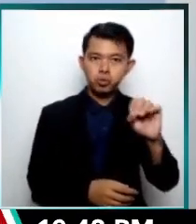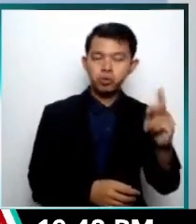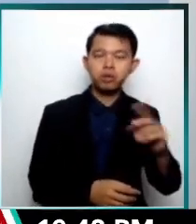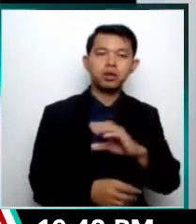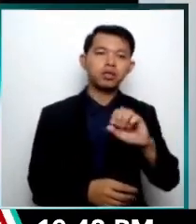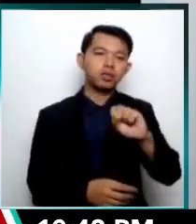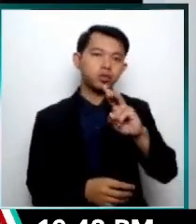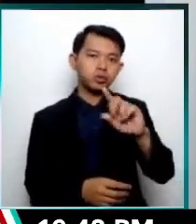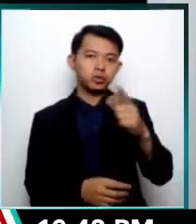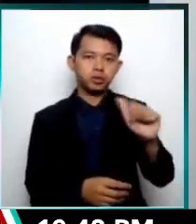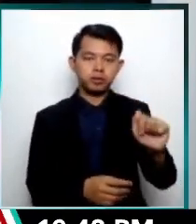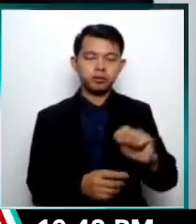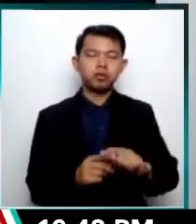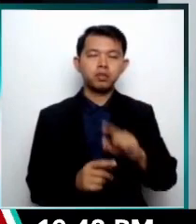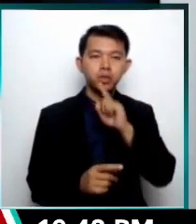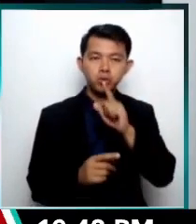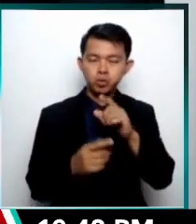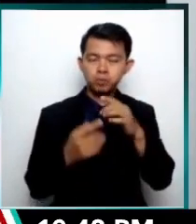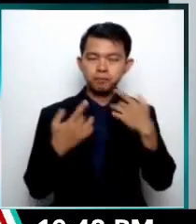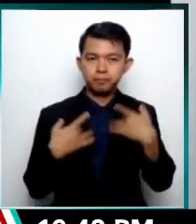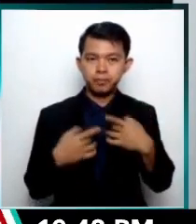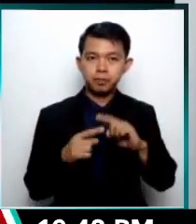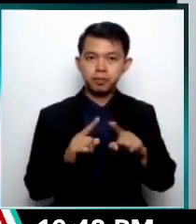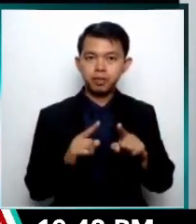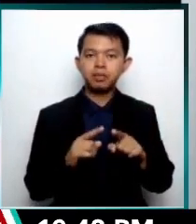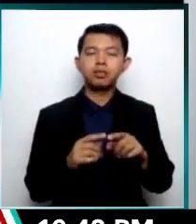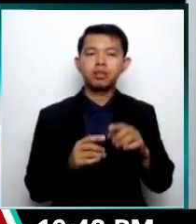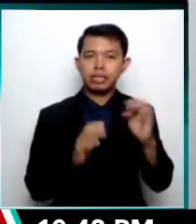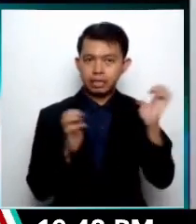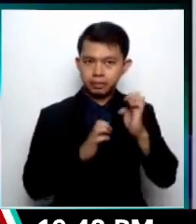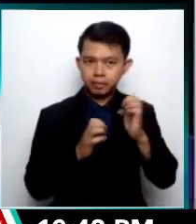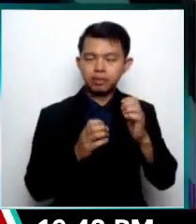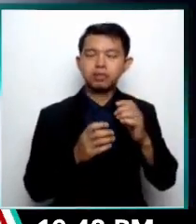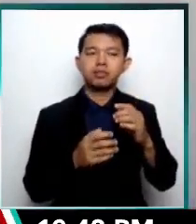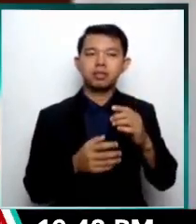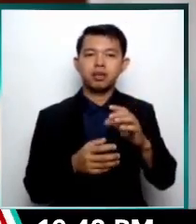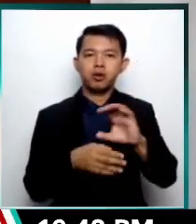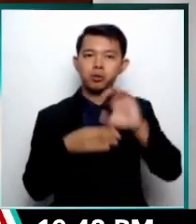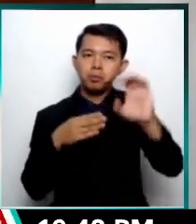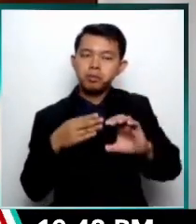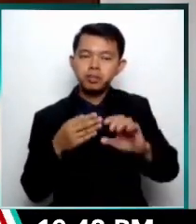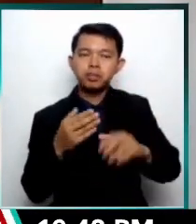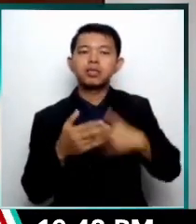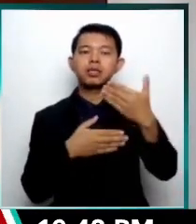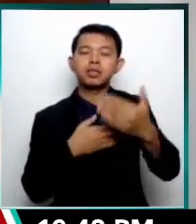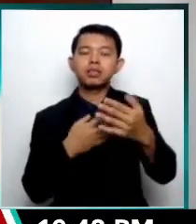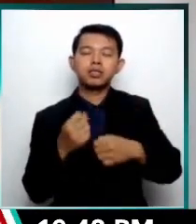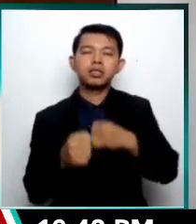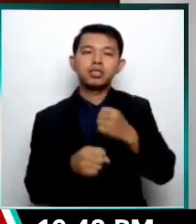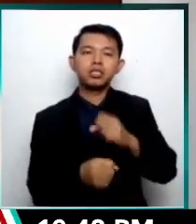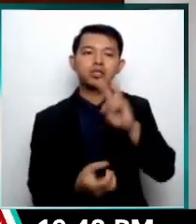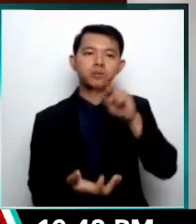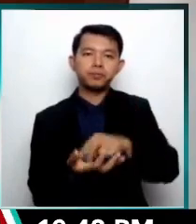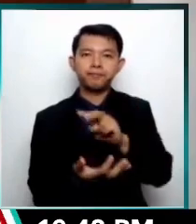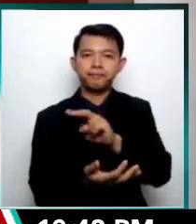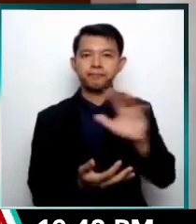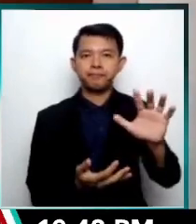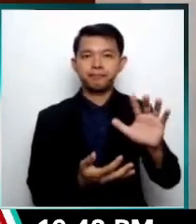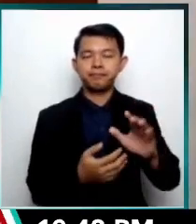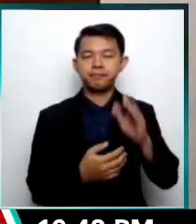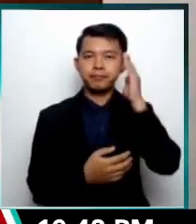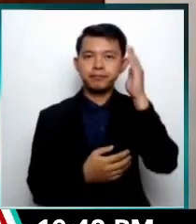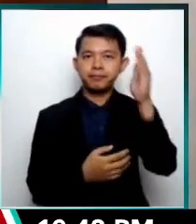inaasahang muling pagiging kompleto ng BTS sa 2025. Nasa United Kingdom naman ang